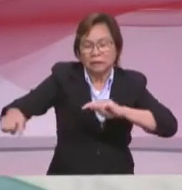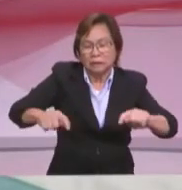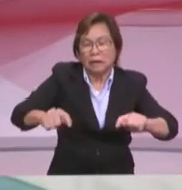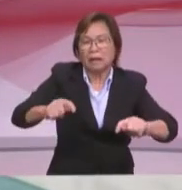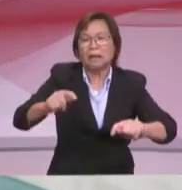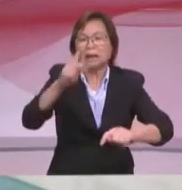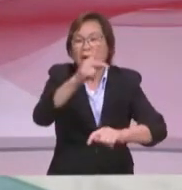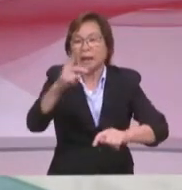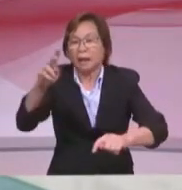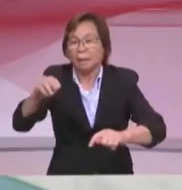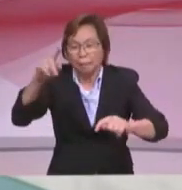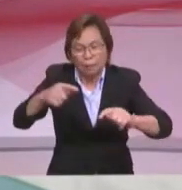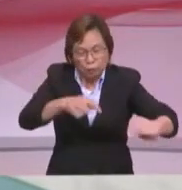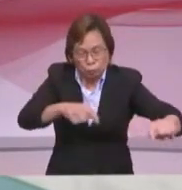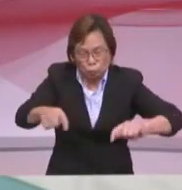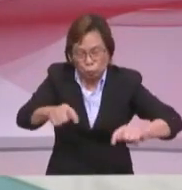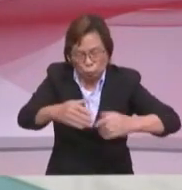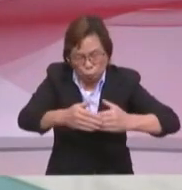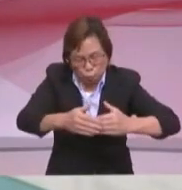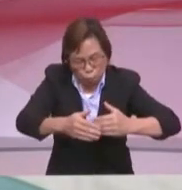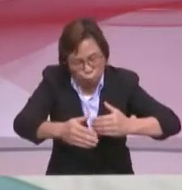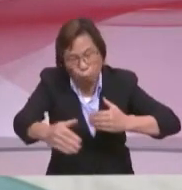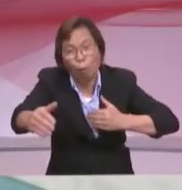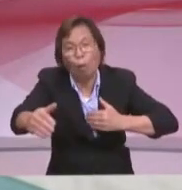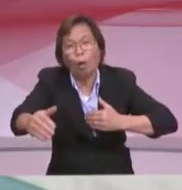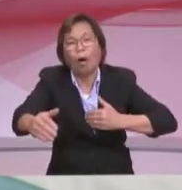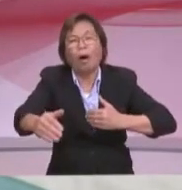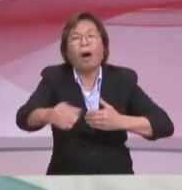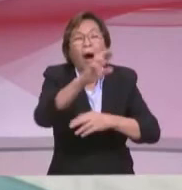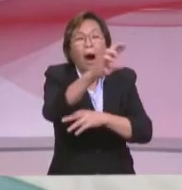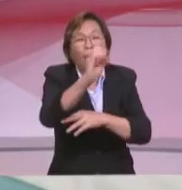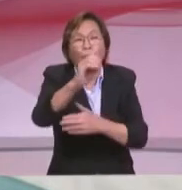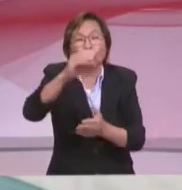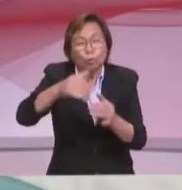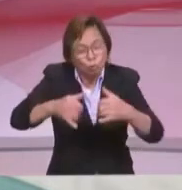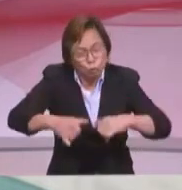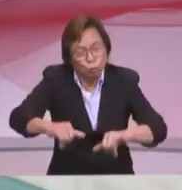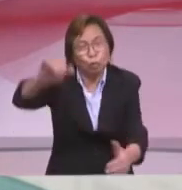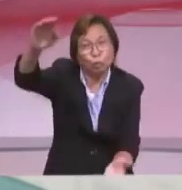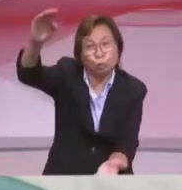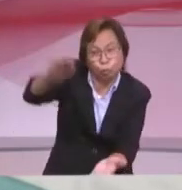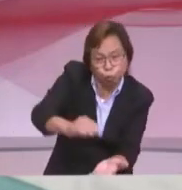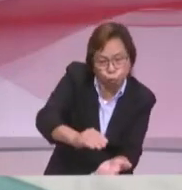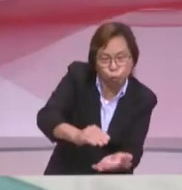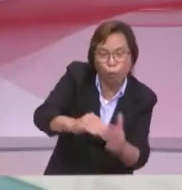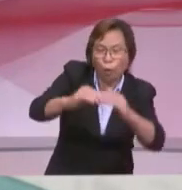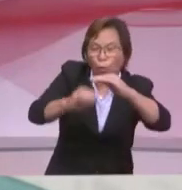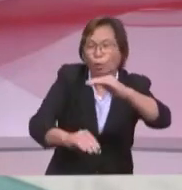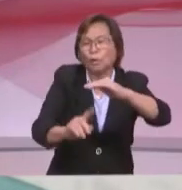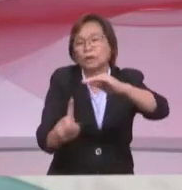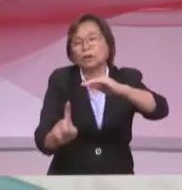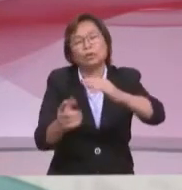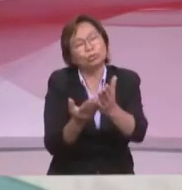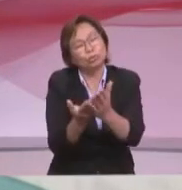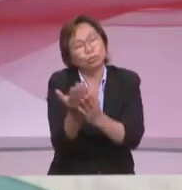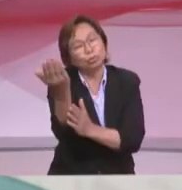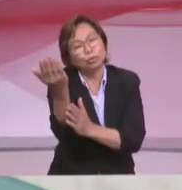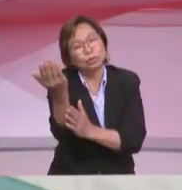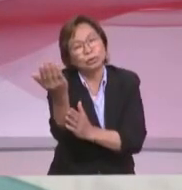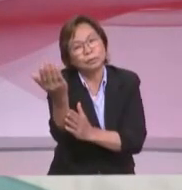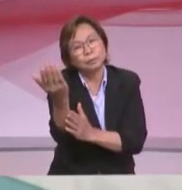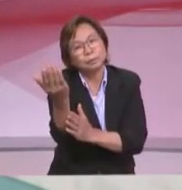dan dipergiatkan agar nilai ini dapat terus dikurangkan sehingga kurang daripada 1, sekaligus